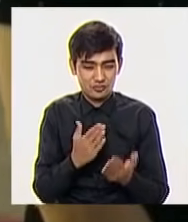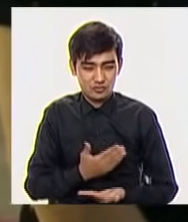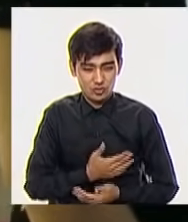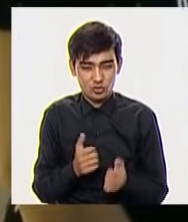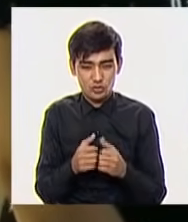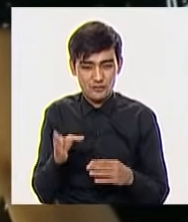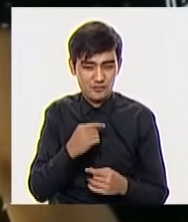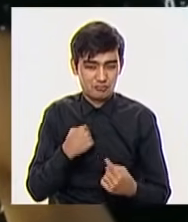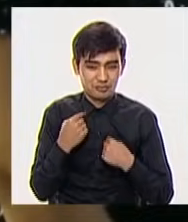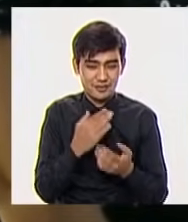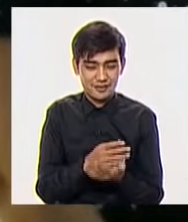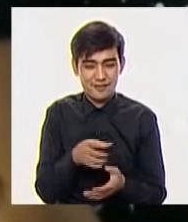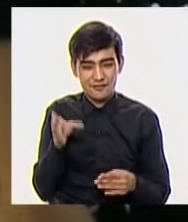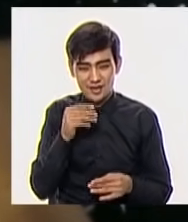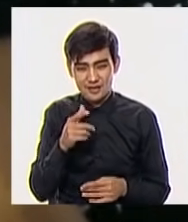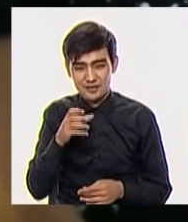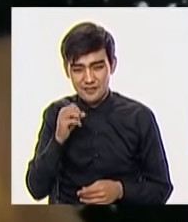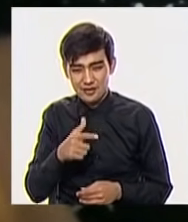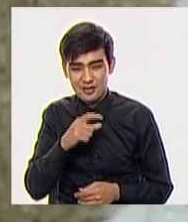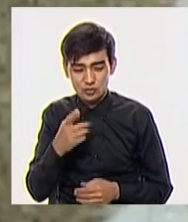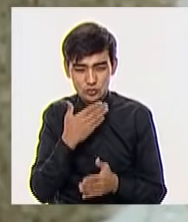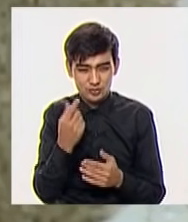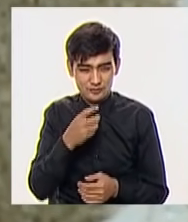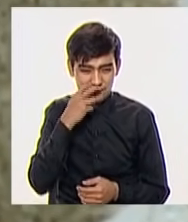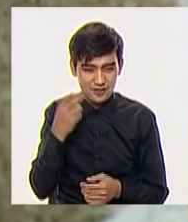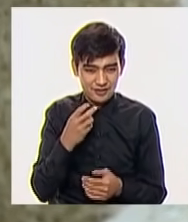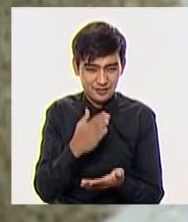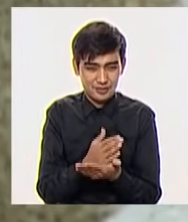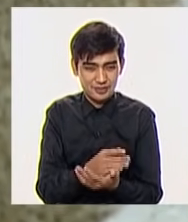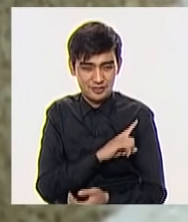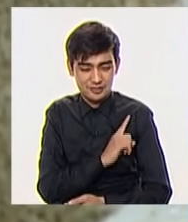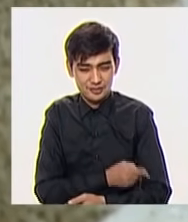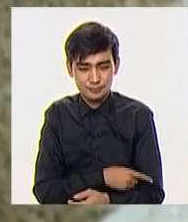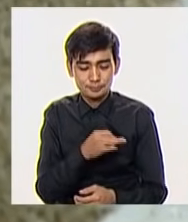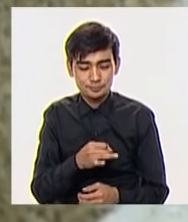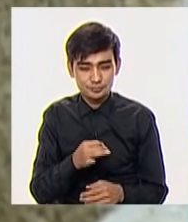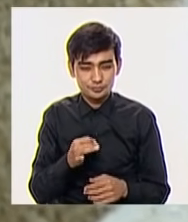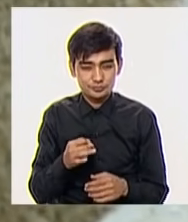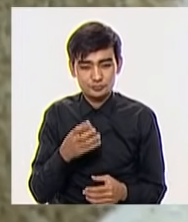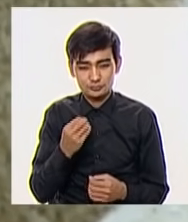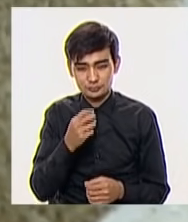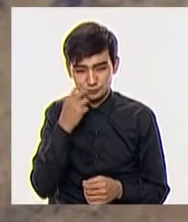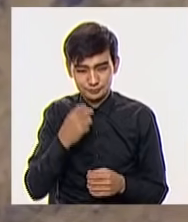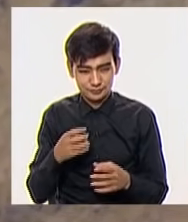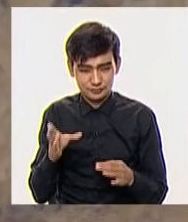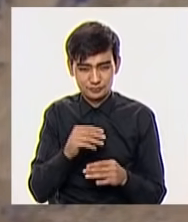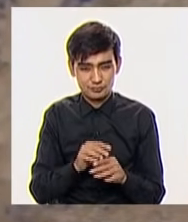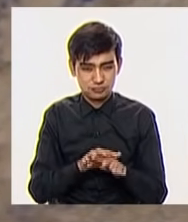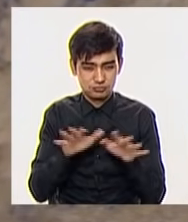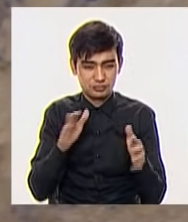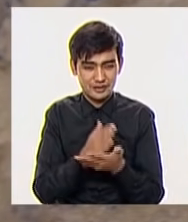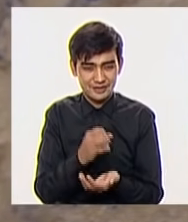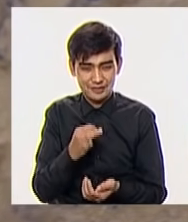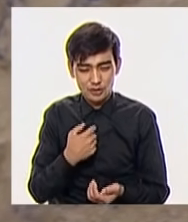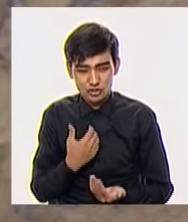әуреге салған екен. Барлық коммуникациядан ажыратылған пәтерден жағымсыз иістің тым қатты шығатыны сонша, тіпті сасық иіс бүкіл қабатқа тарап тұрғындар